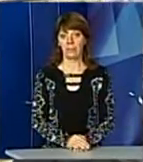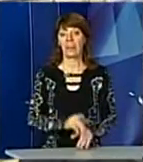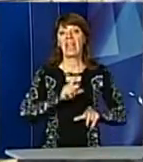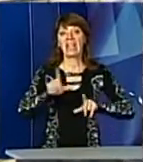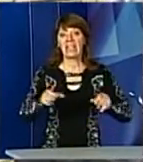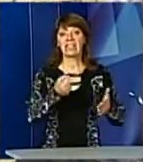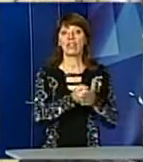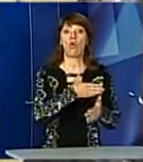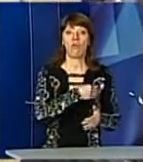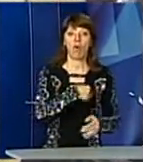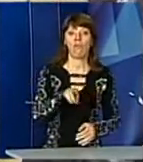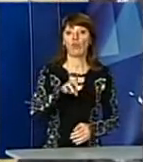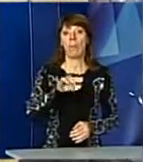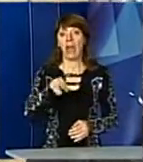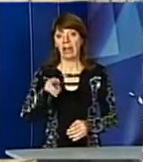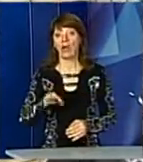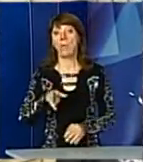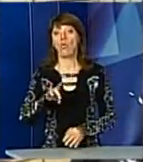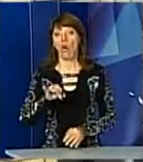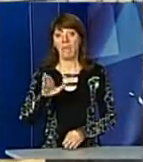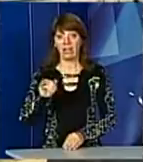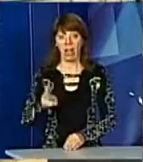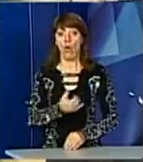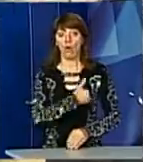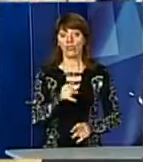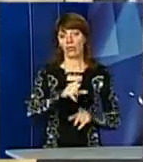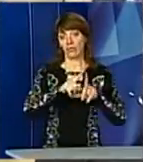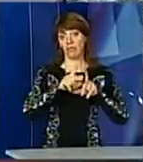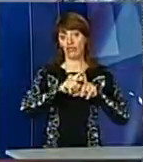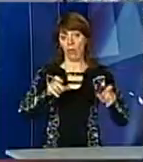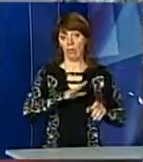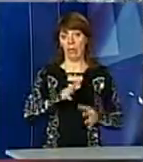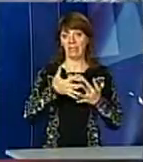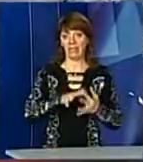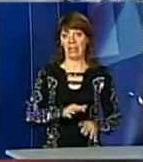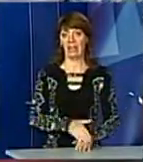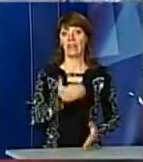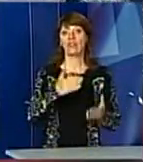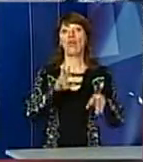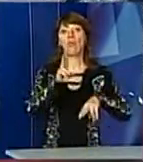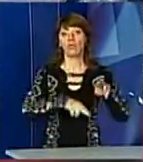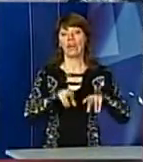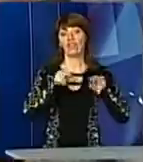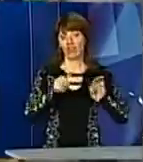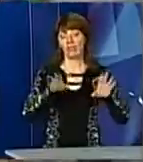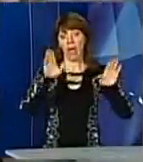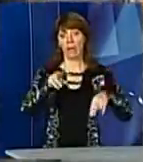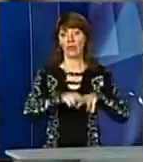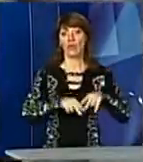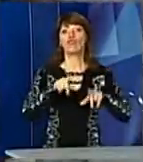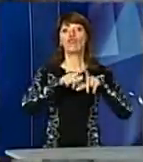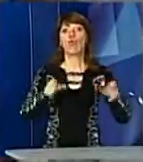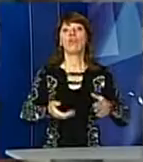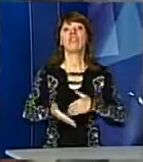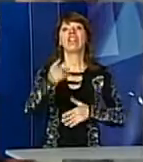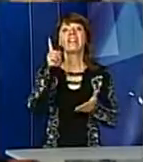їздять і до Львова, і в Дубляни, і в Морова. Не хочемо, щоб було в селі школа. Якщо вони будуть будувати чесно, нехай будуть. Школа давно повинна